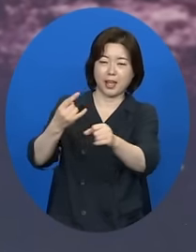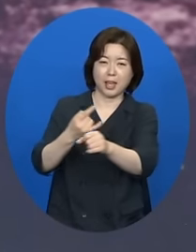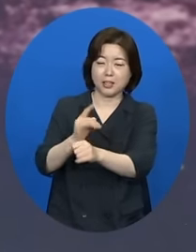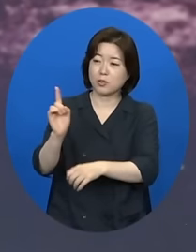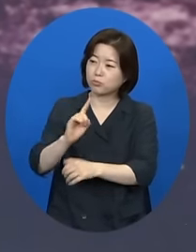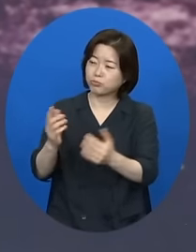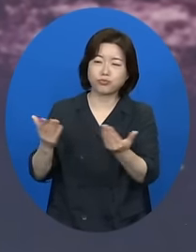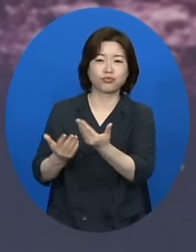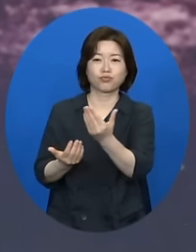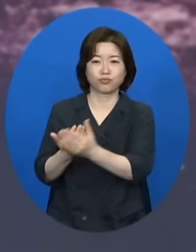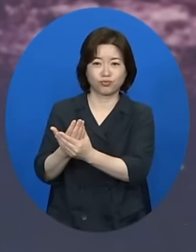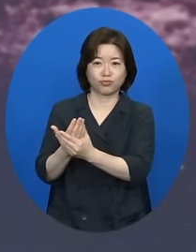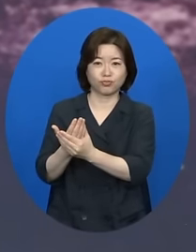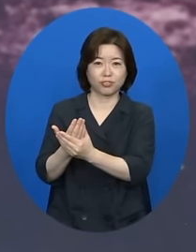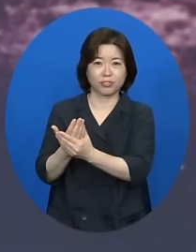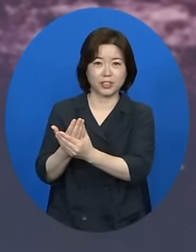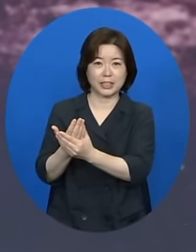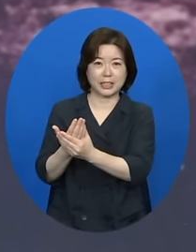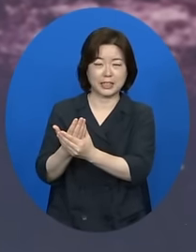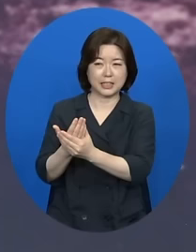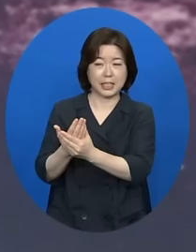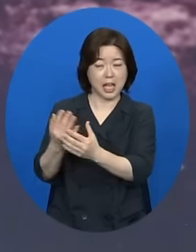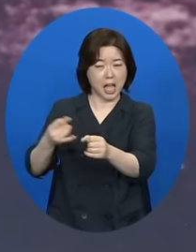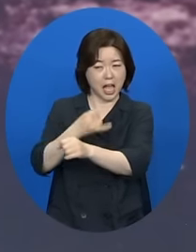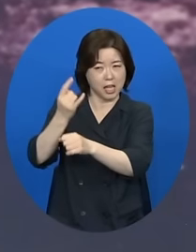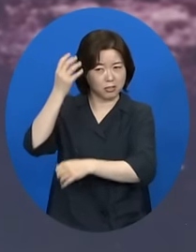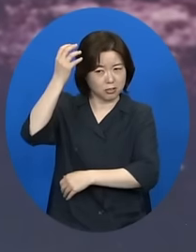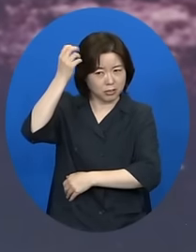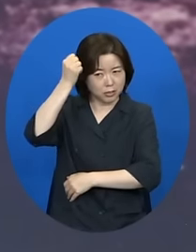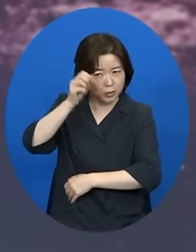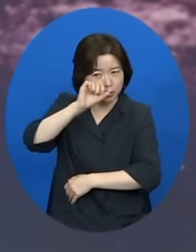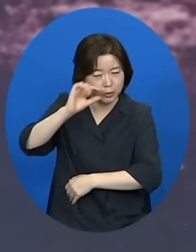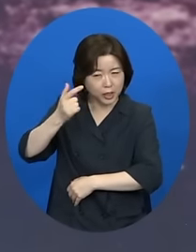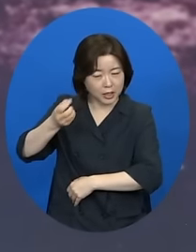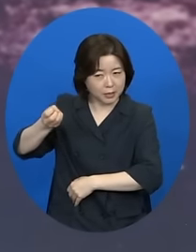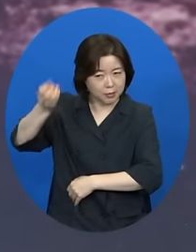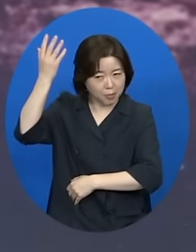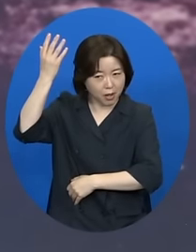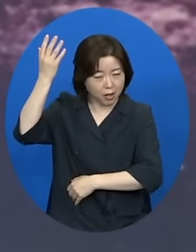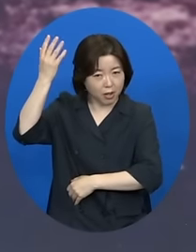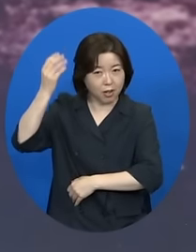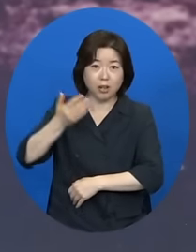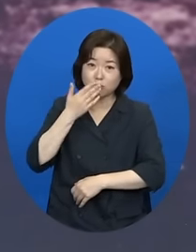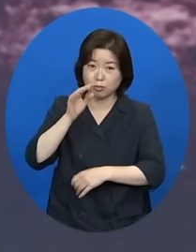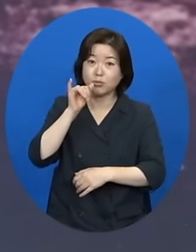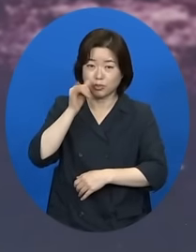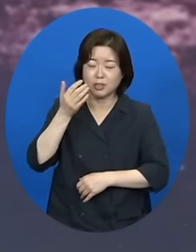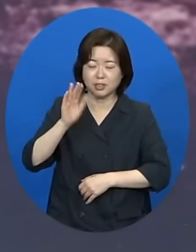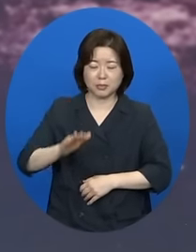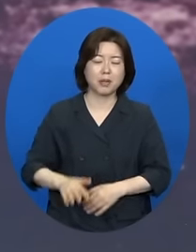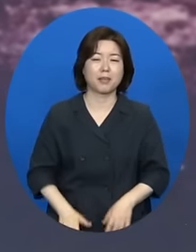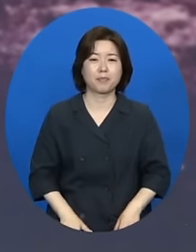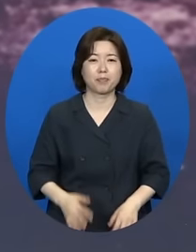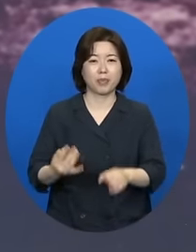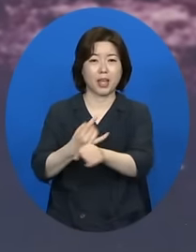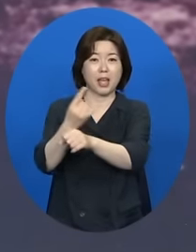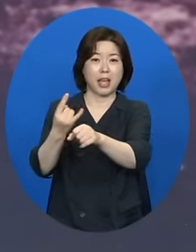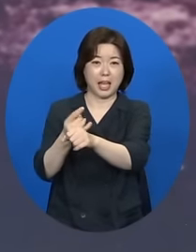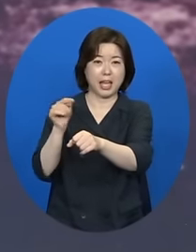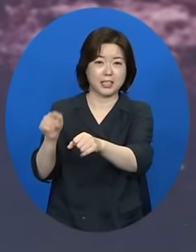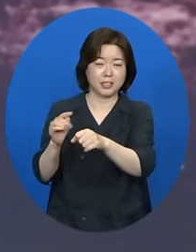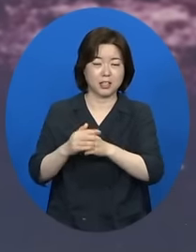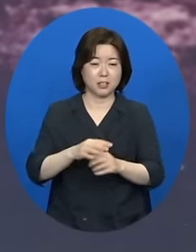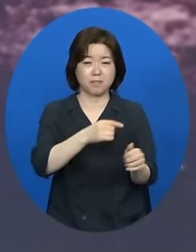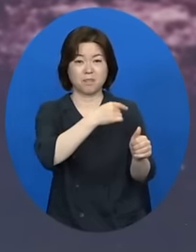벌어졌을까? 에서가 기억력이 좋지 않아서 잊어버린 걸까? 뭐 그럴 가능성도 있겠지만, 사실은 에서는